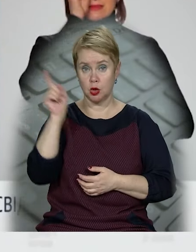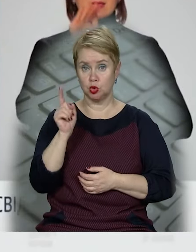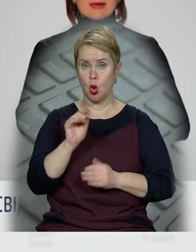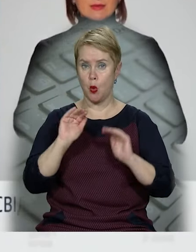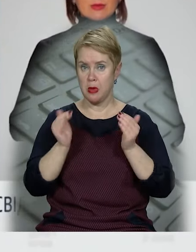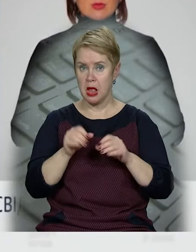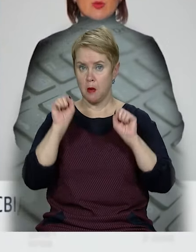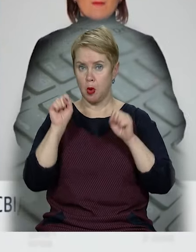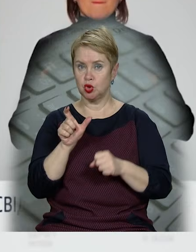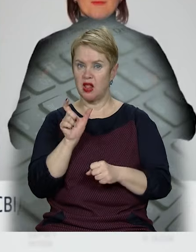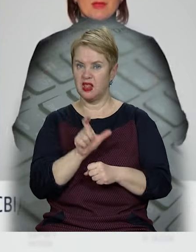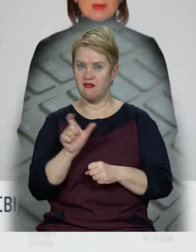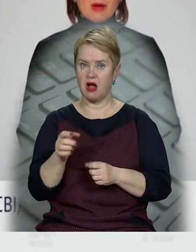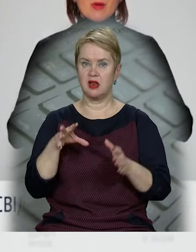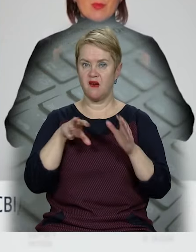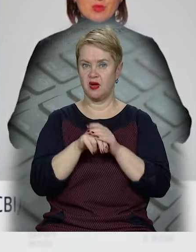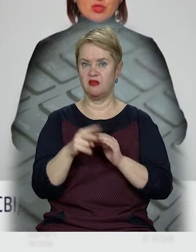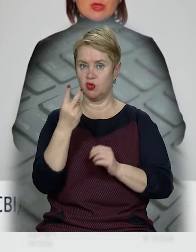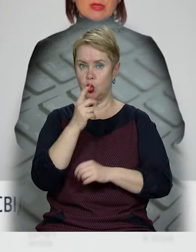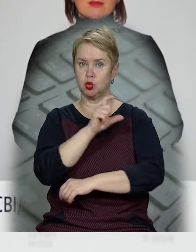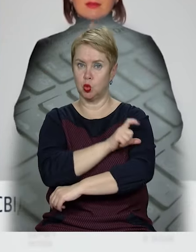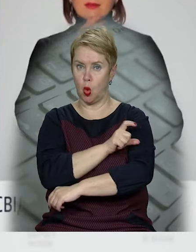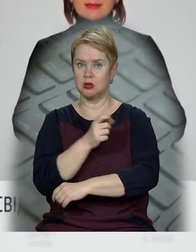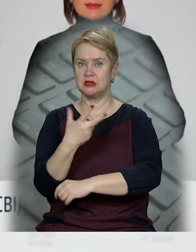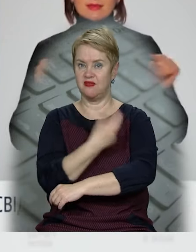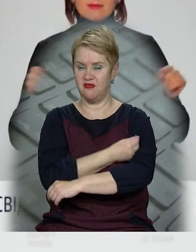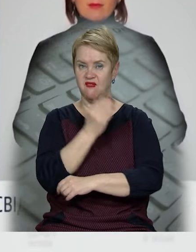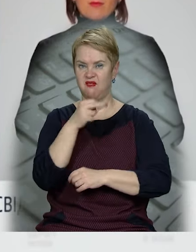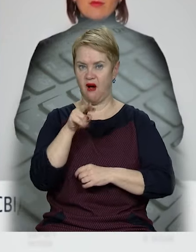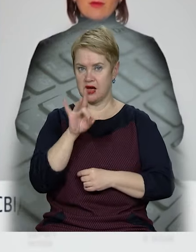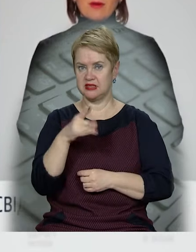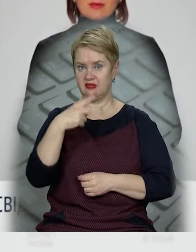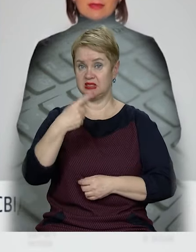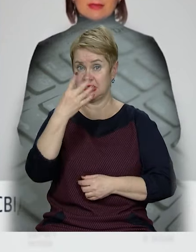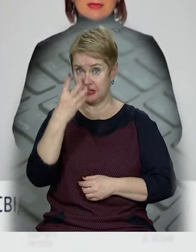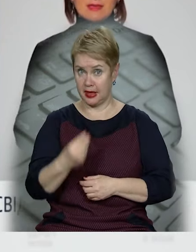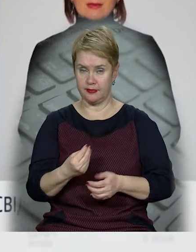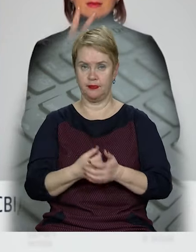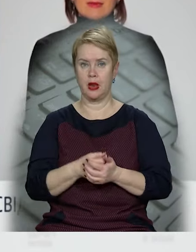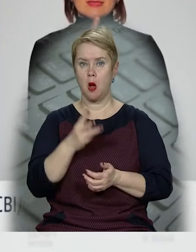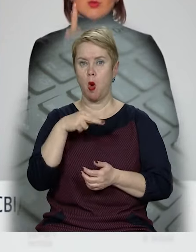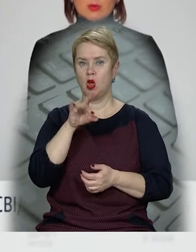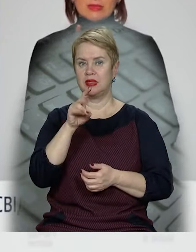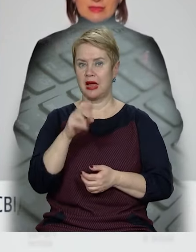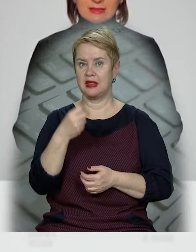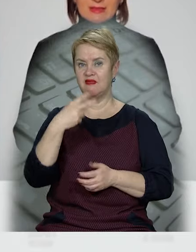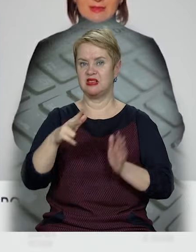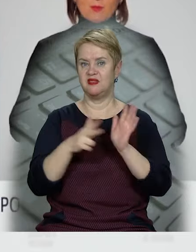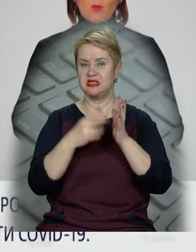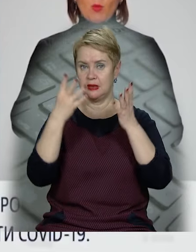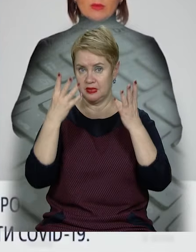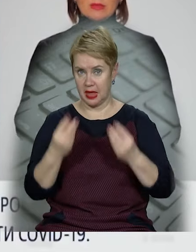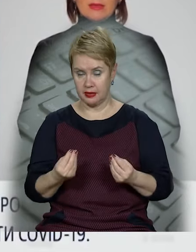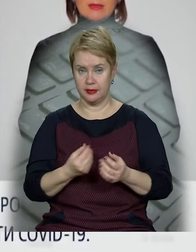мінімально можливі інтервали для введення других доз вакцини – Pfizer – 21 день, Moderna – 28